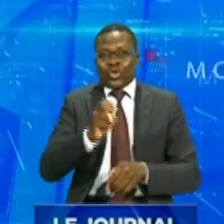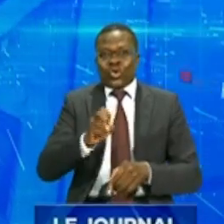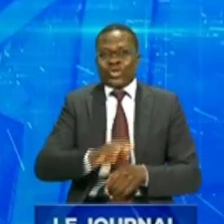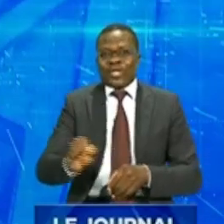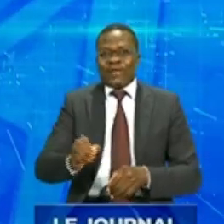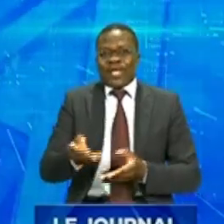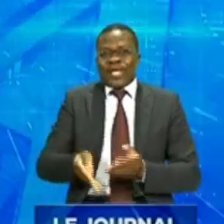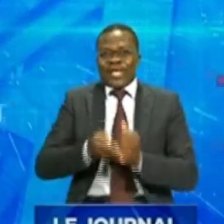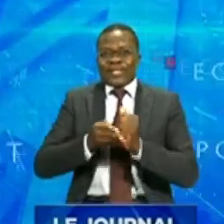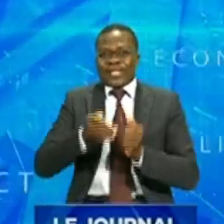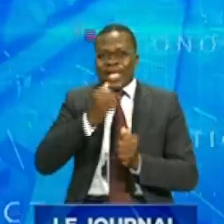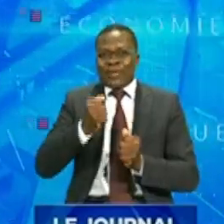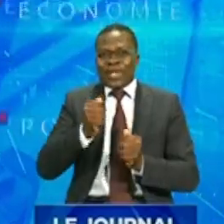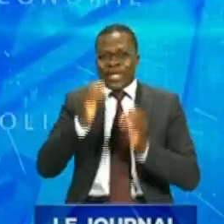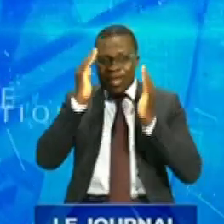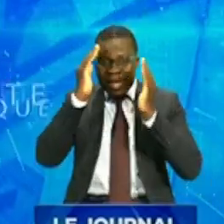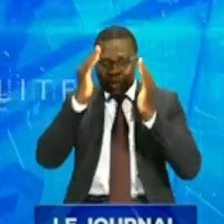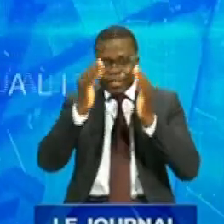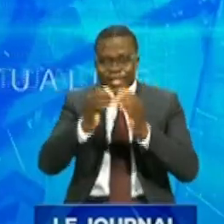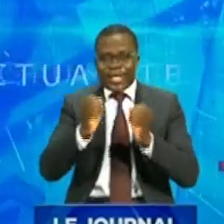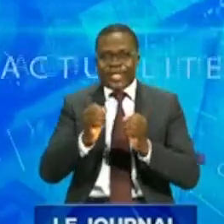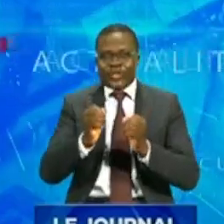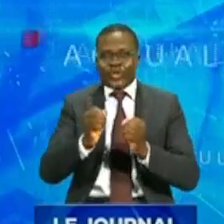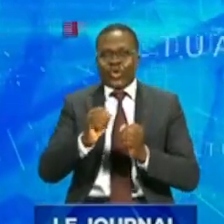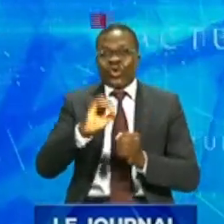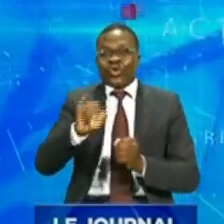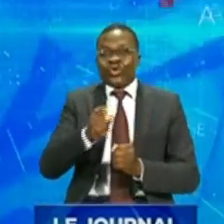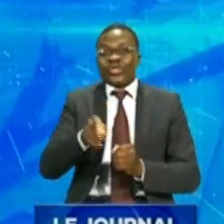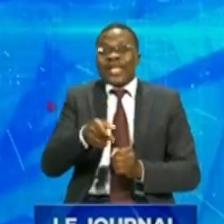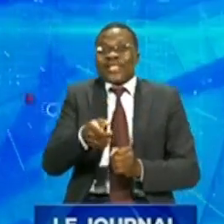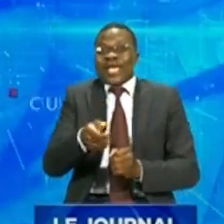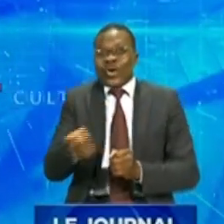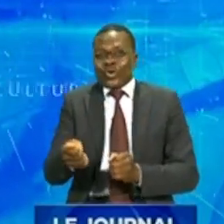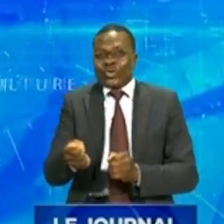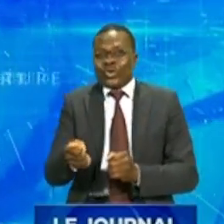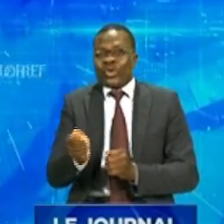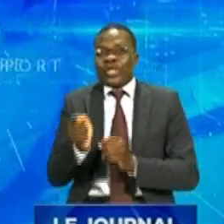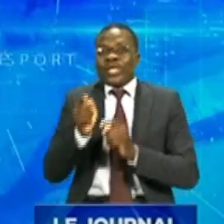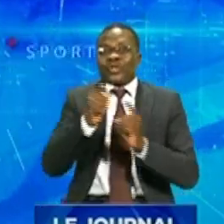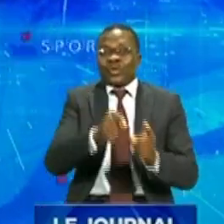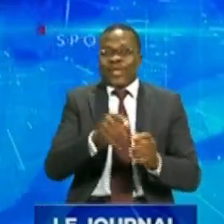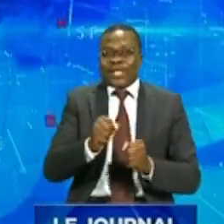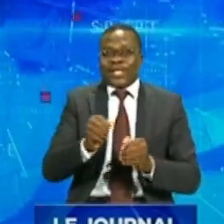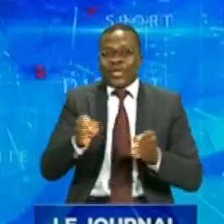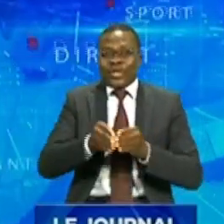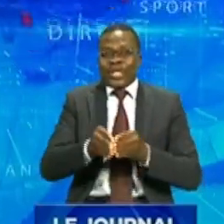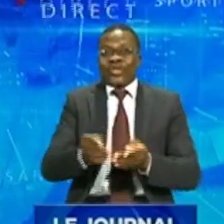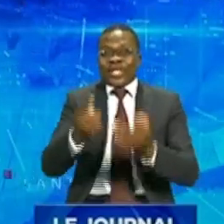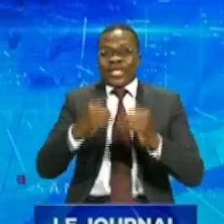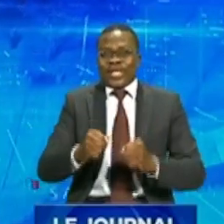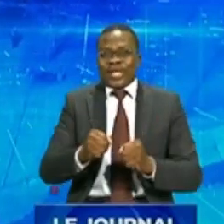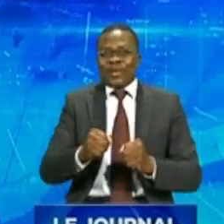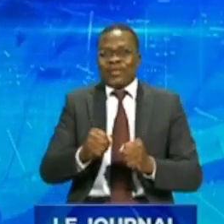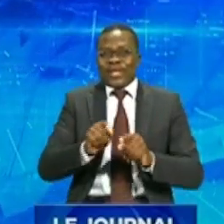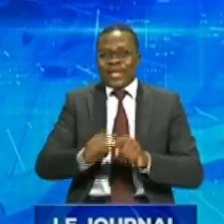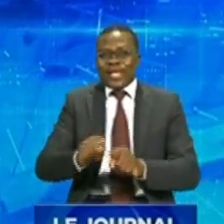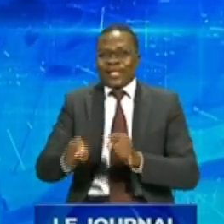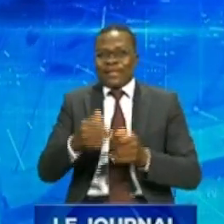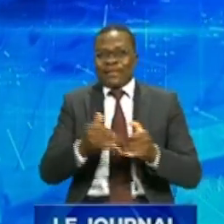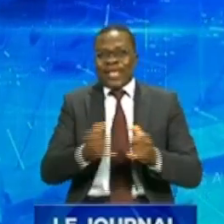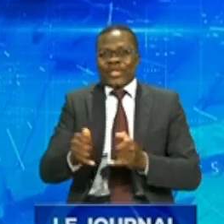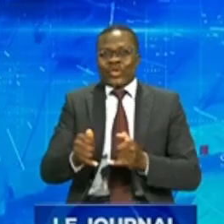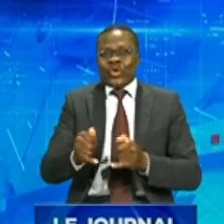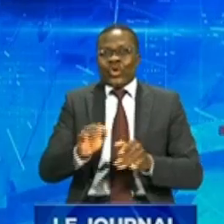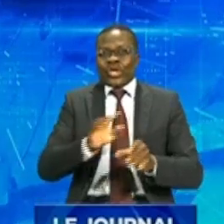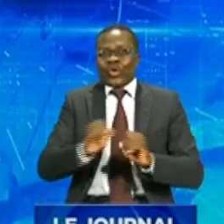aident à améliorer la concentration. Eh bien, Saint-Ige Quinquemont et Françoise Insou ont surpris un atelier ramenant à divers jeux qui ont